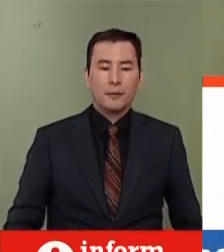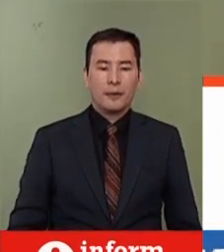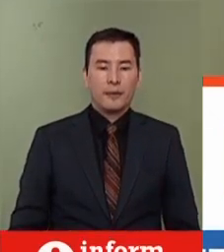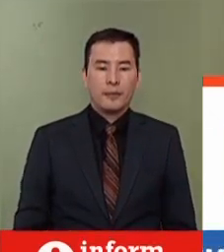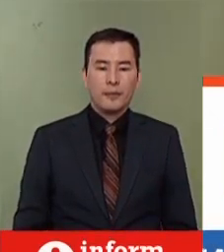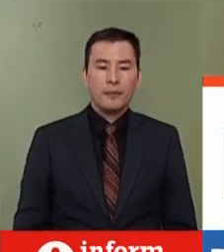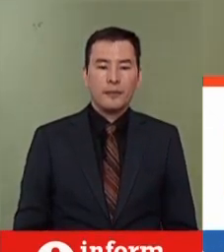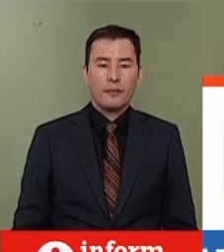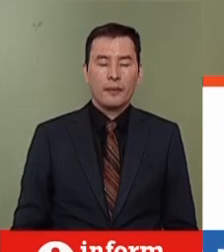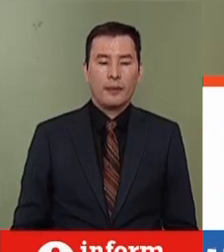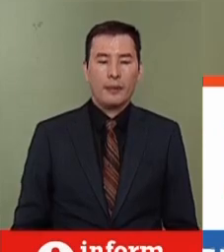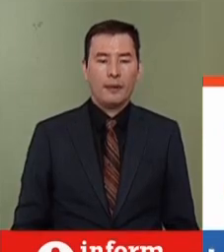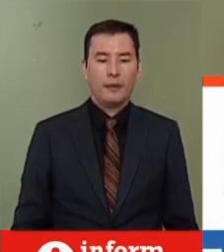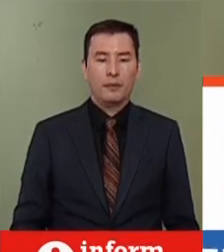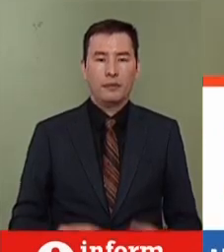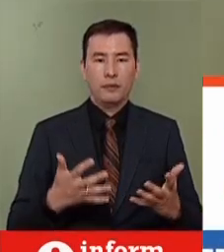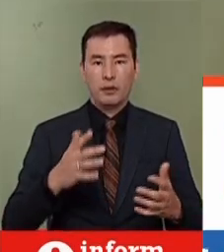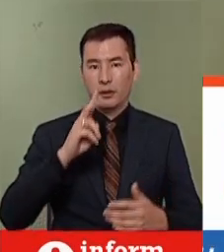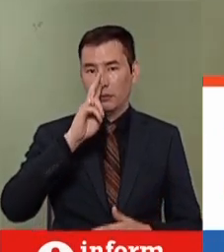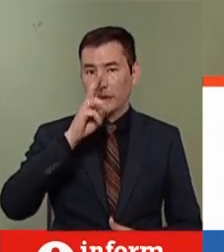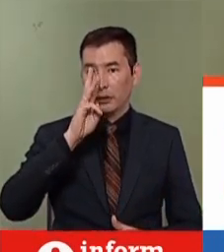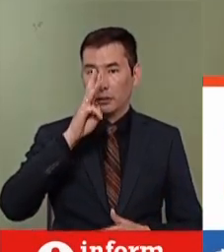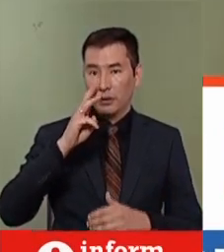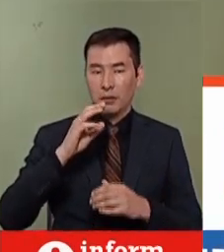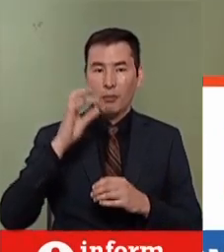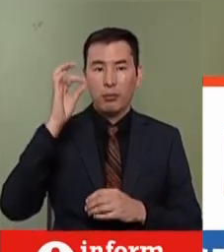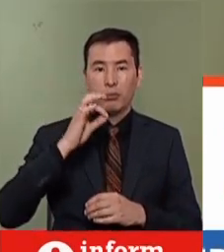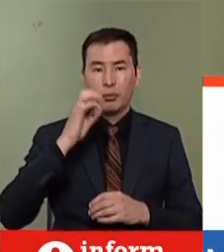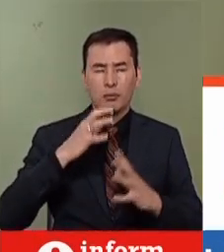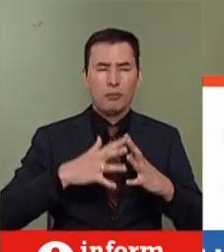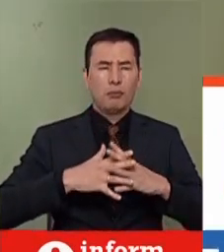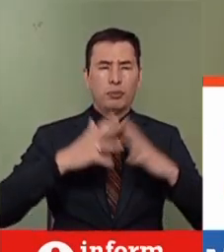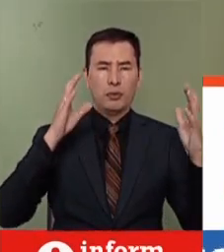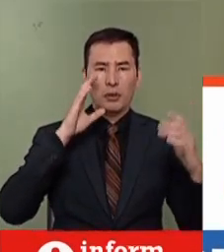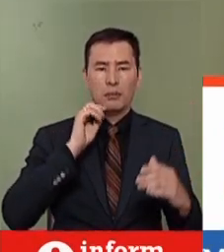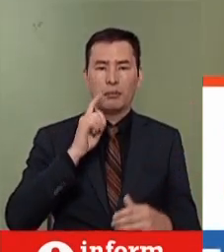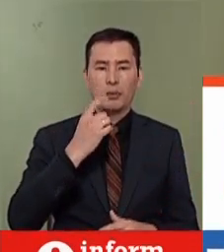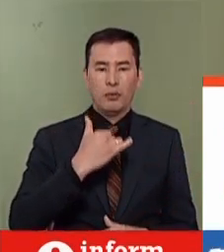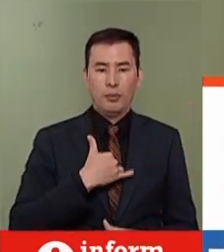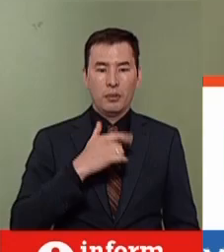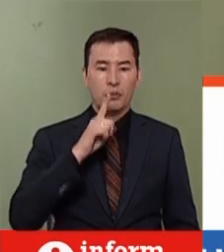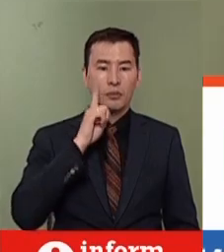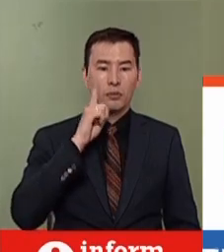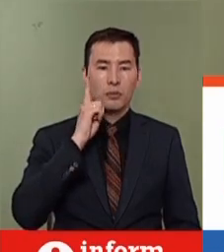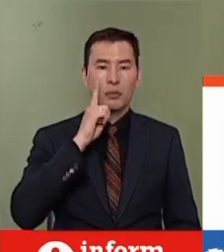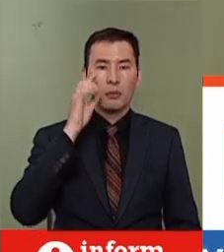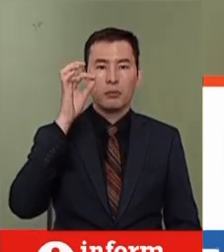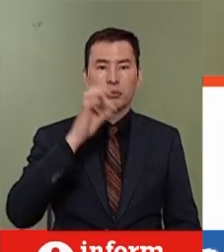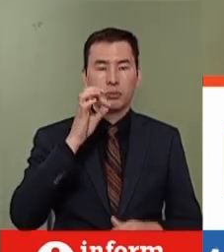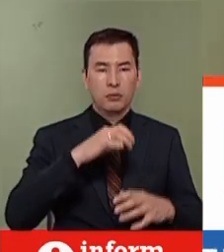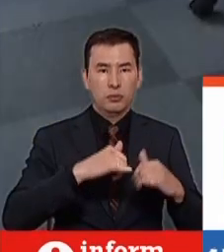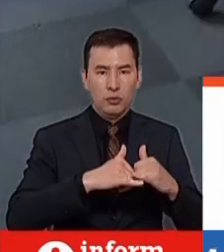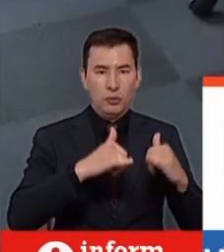безработицей может ухудшиться в ближайшие 2-3 года. Почему? Потому что у нас численность молодежи